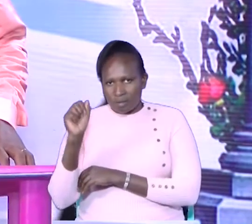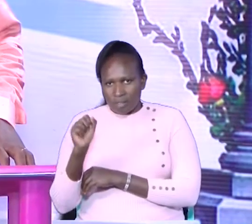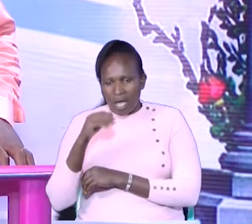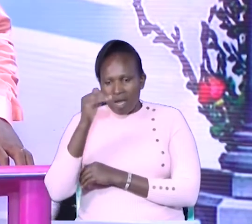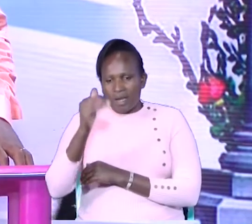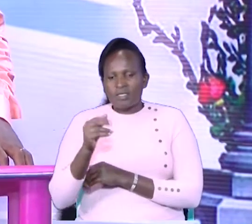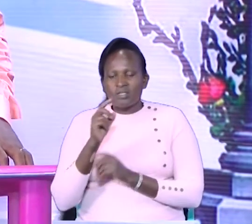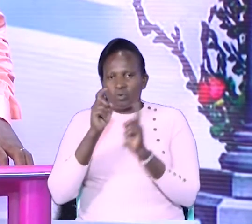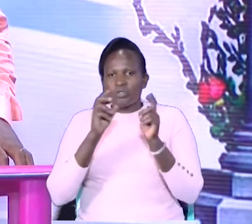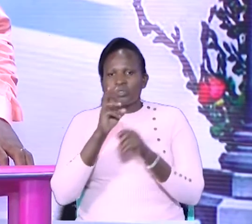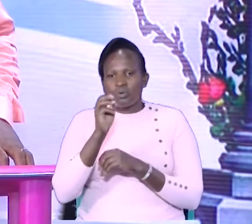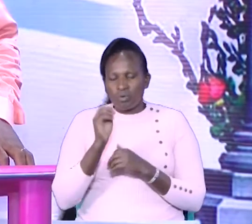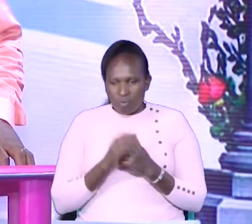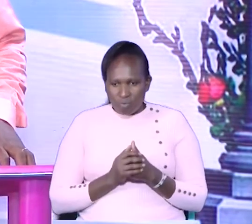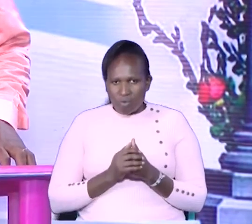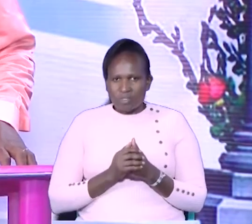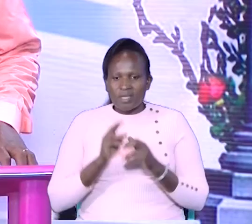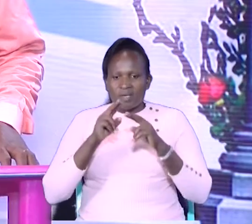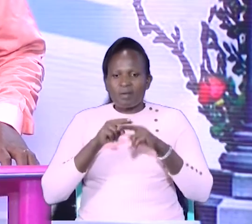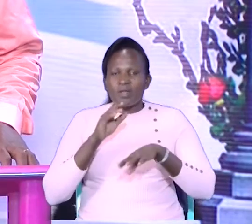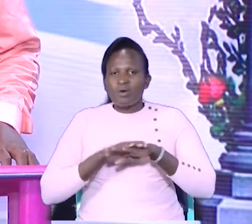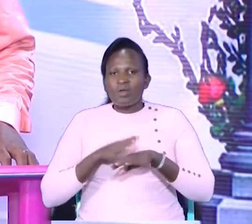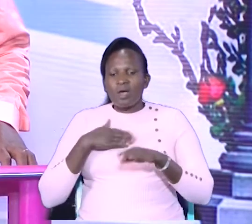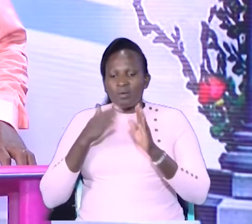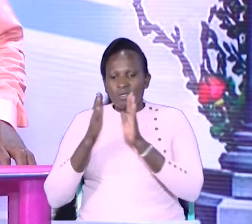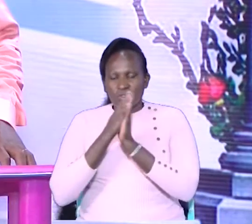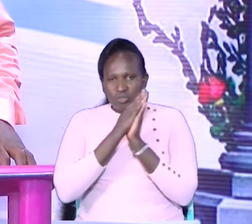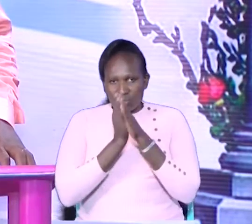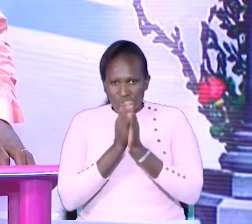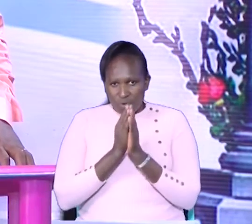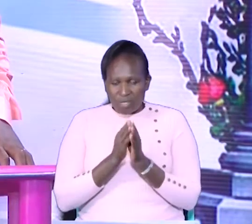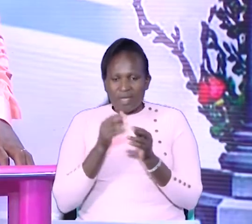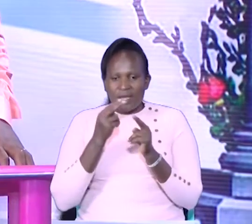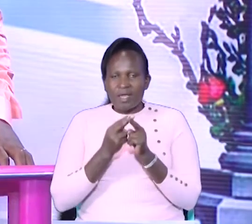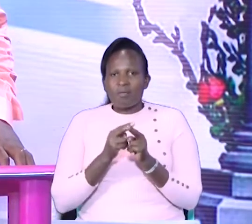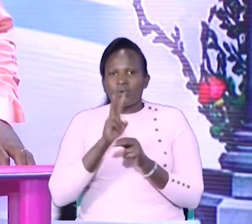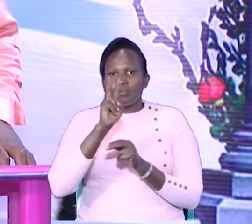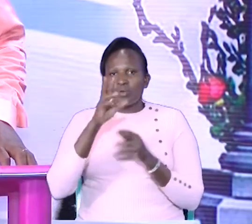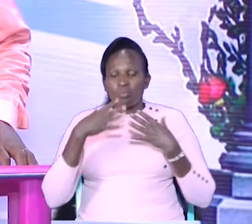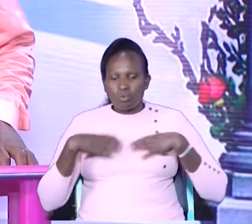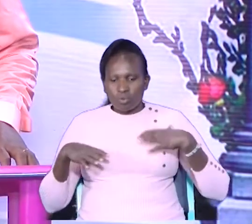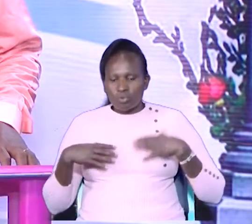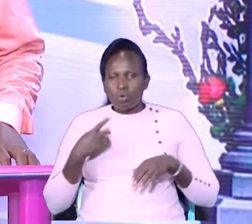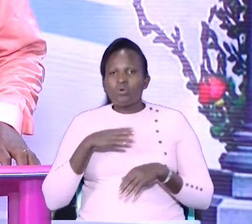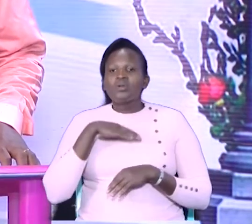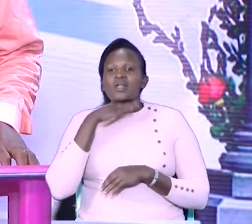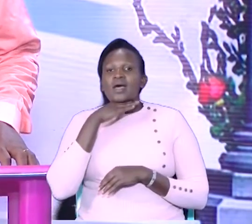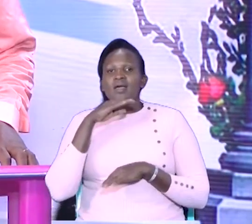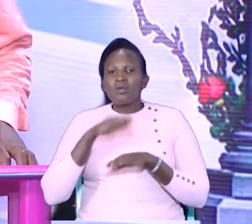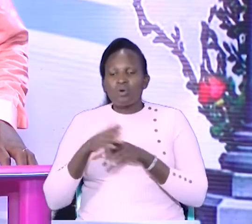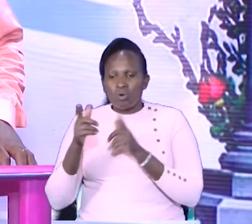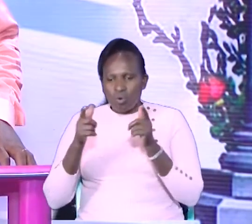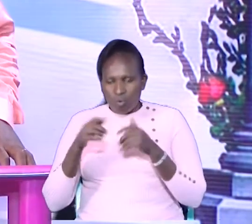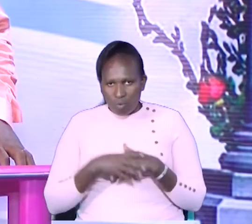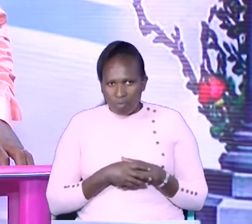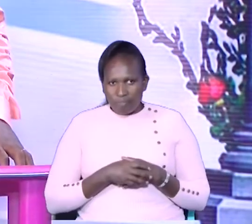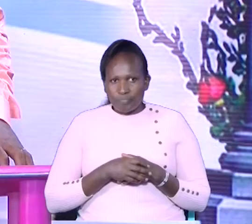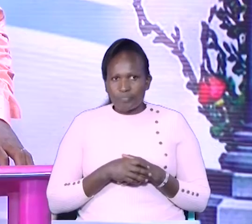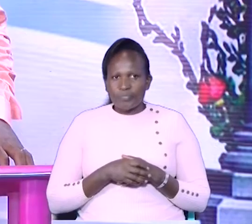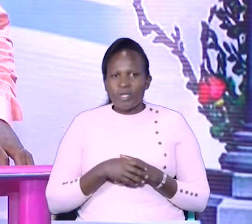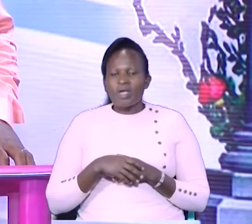next question ilikuwa, according to our story, name 2 people who died in the battle